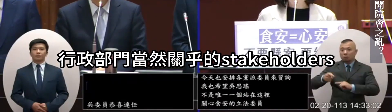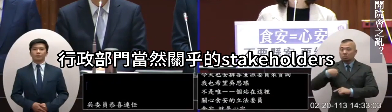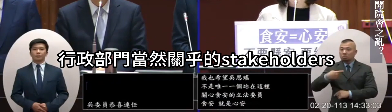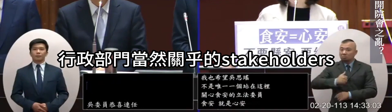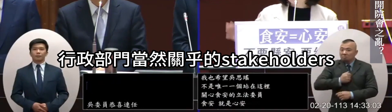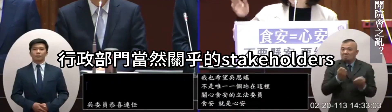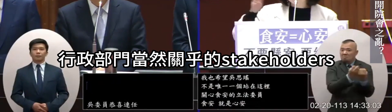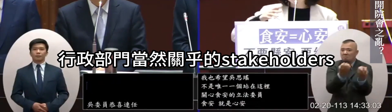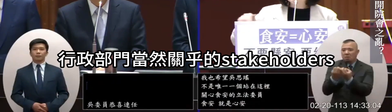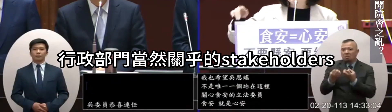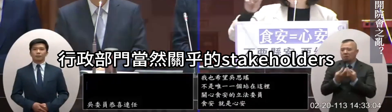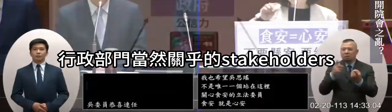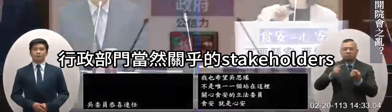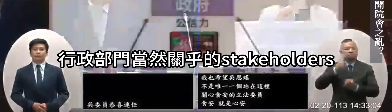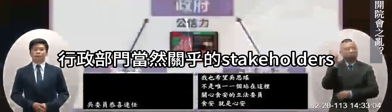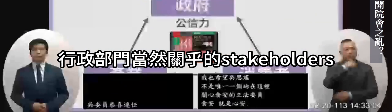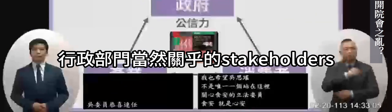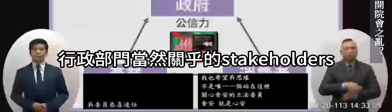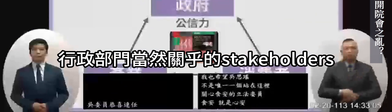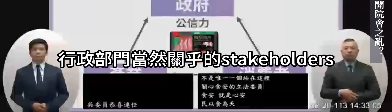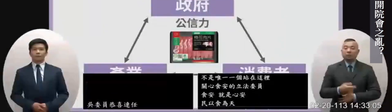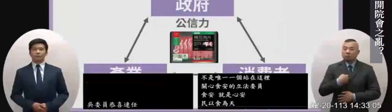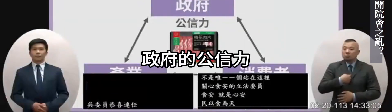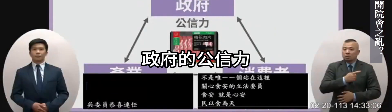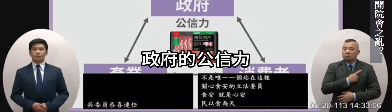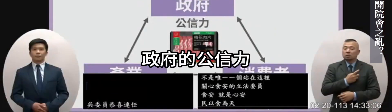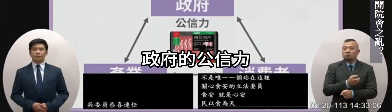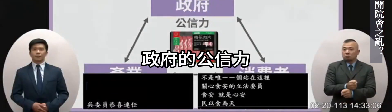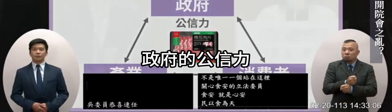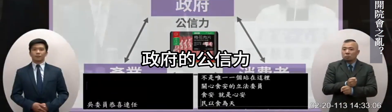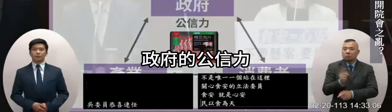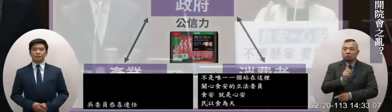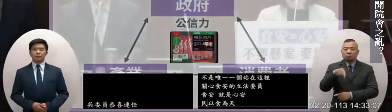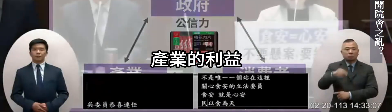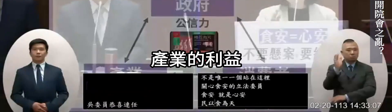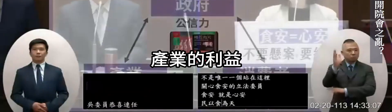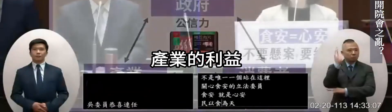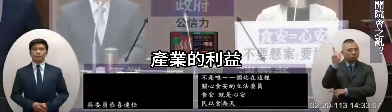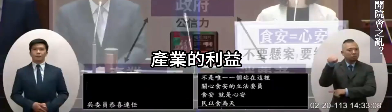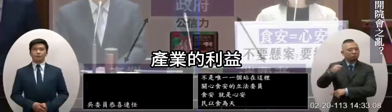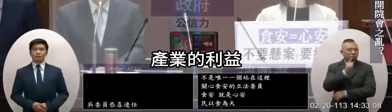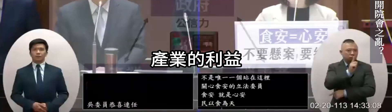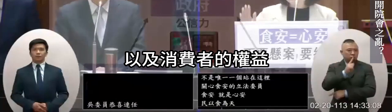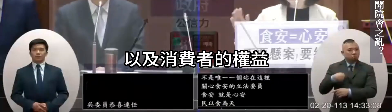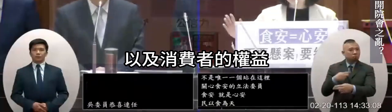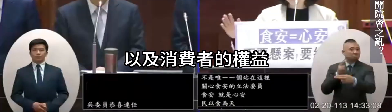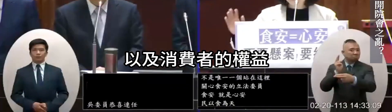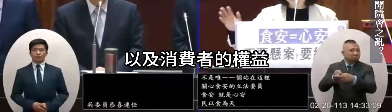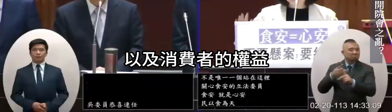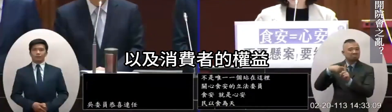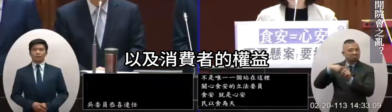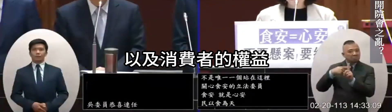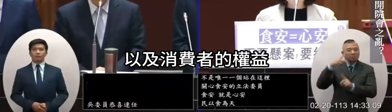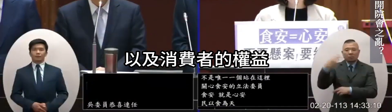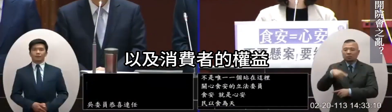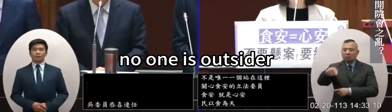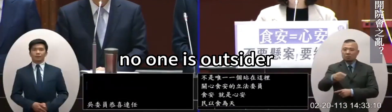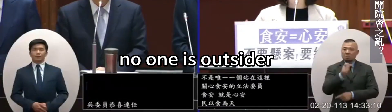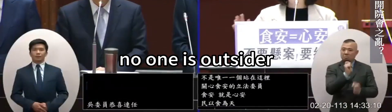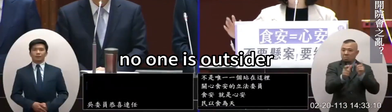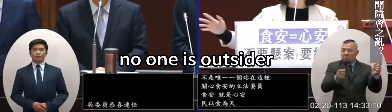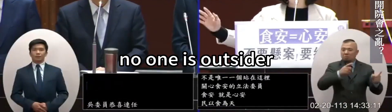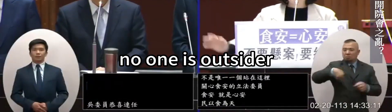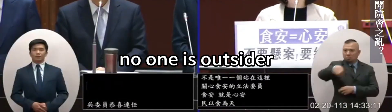当然关乎的 stakeholders， 政府的公信力、产业的利益以及消费者的权益，